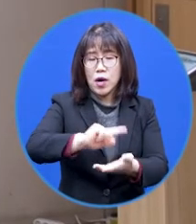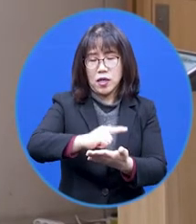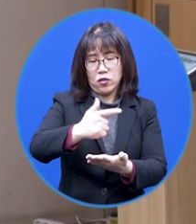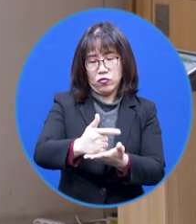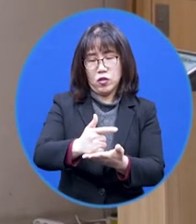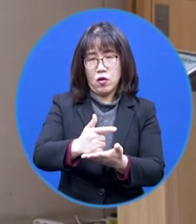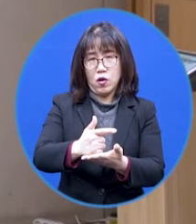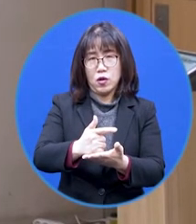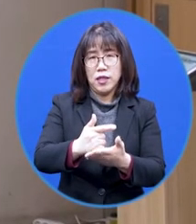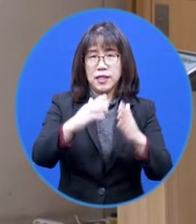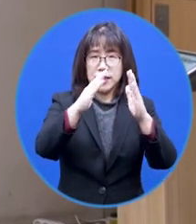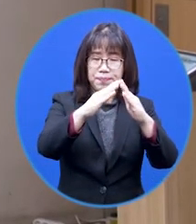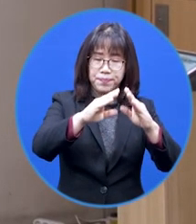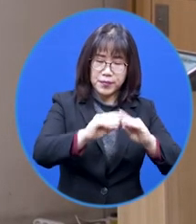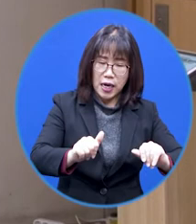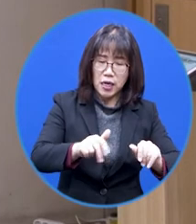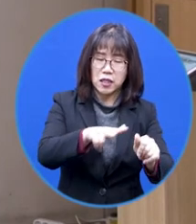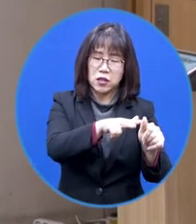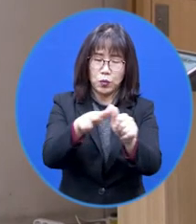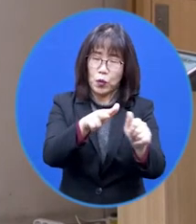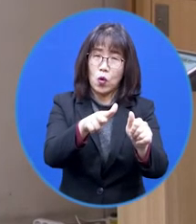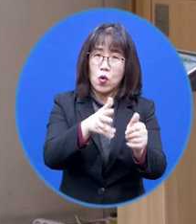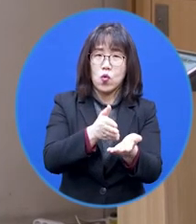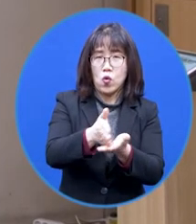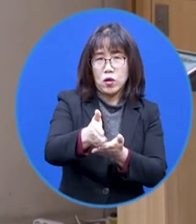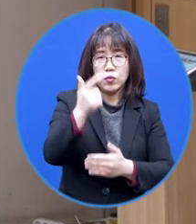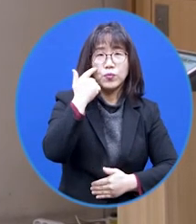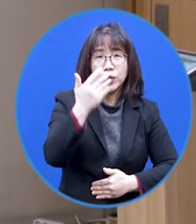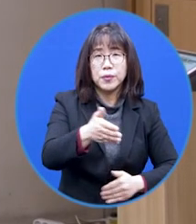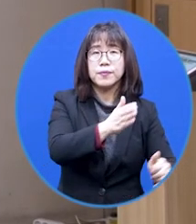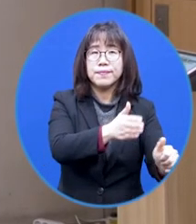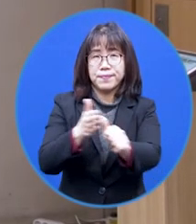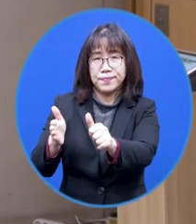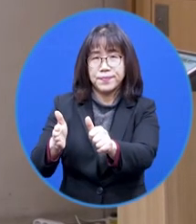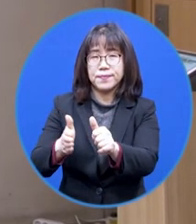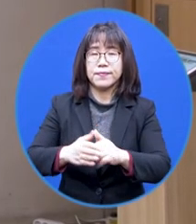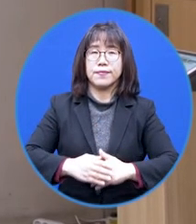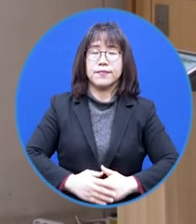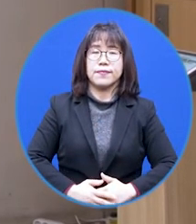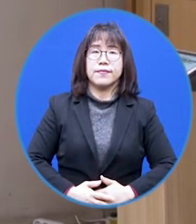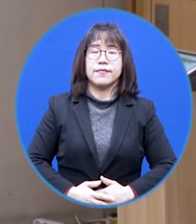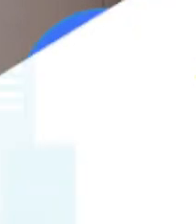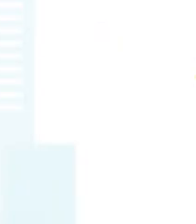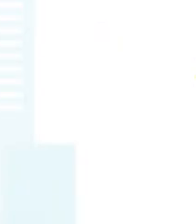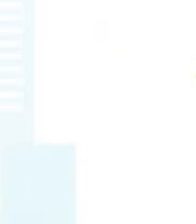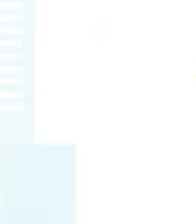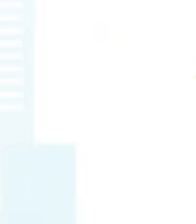신고 기한에 대한 사항은 강서구청 부동산 정보과로 문의하면 됩니다.